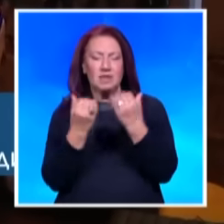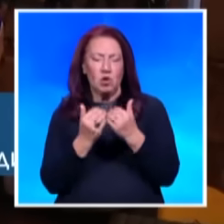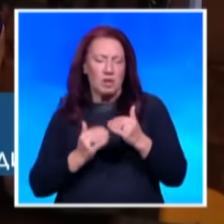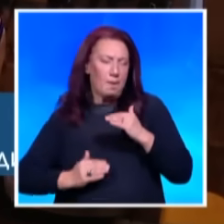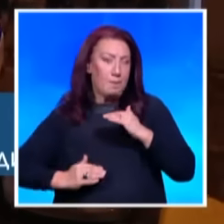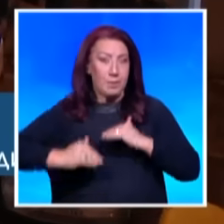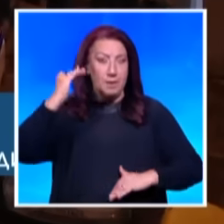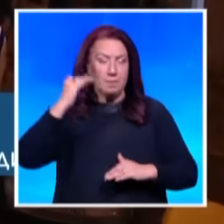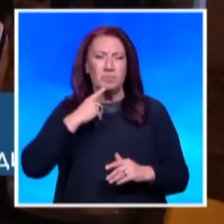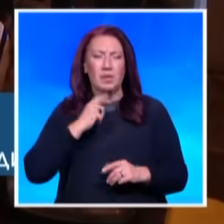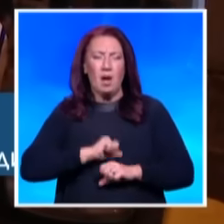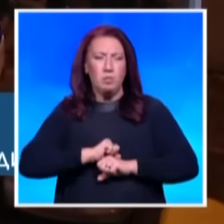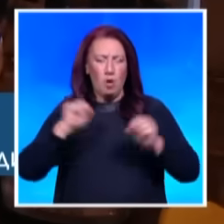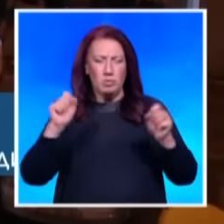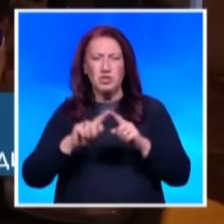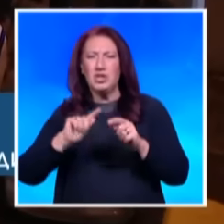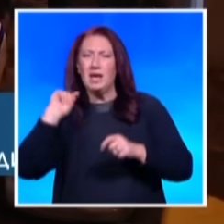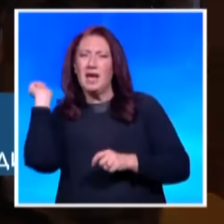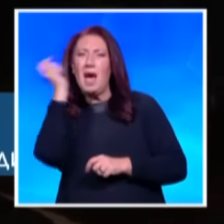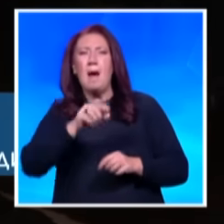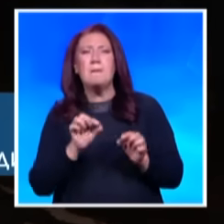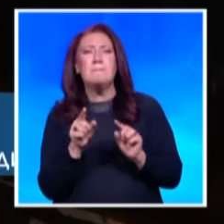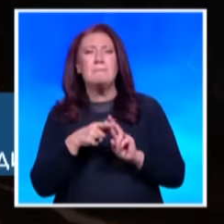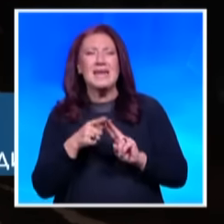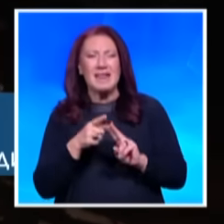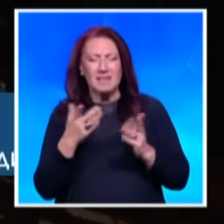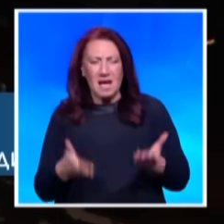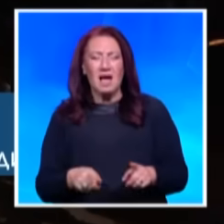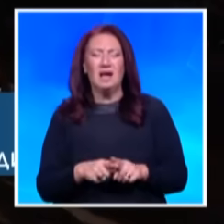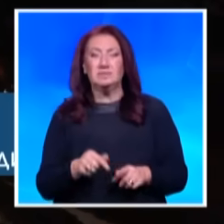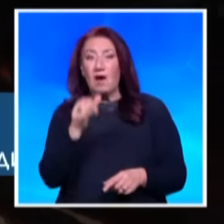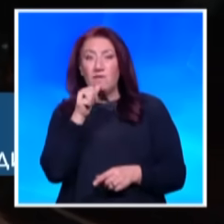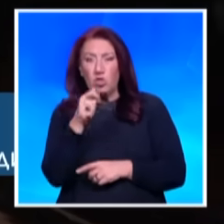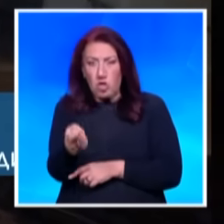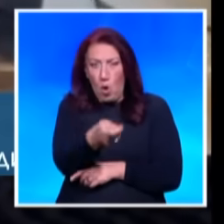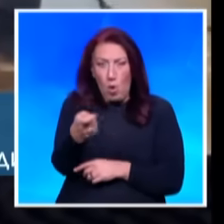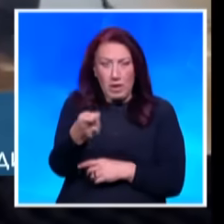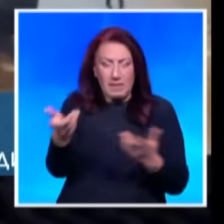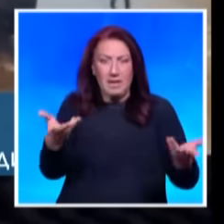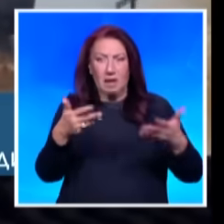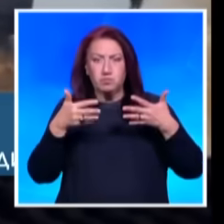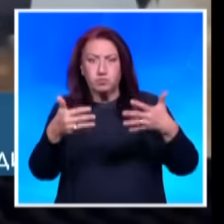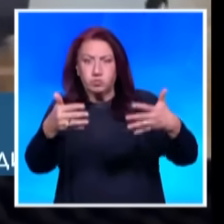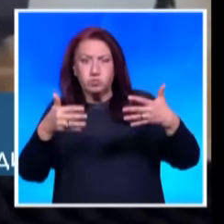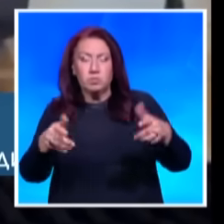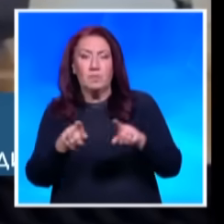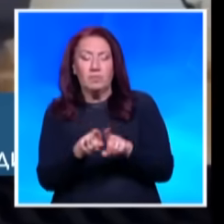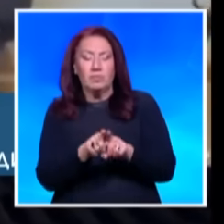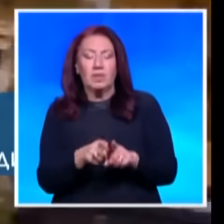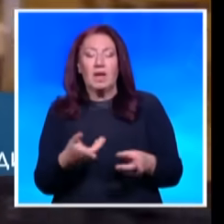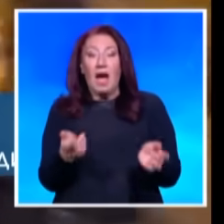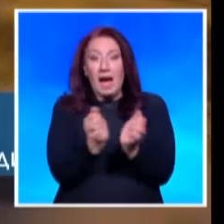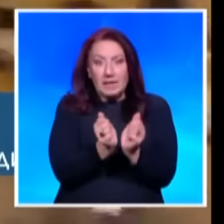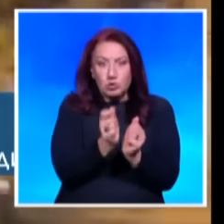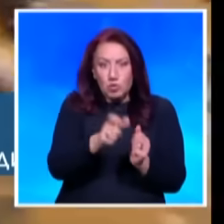се до бомбички, пиратки и водни уръдия. Стигна се и до задържани, които бяха изведени от полицията. А жандармерията в този